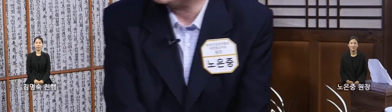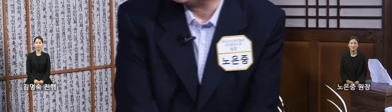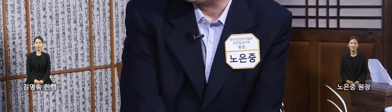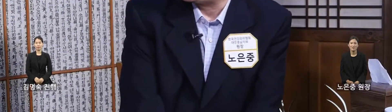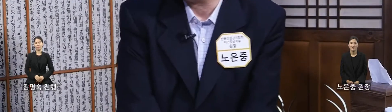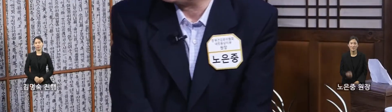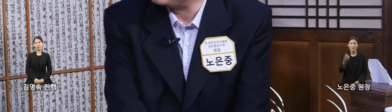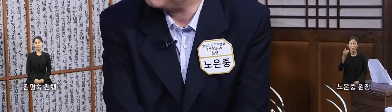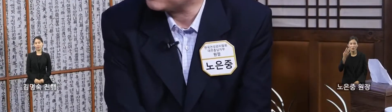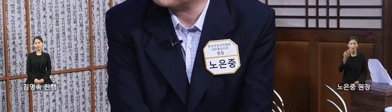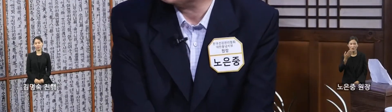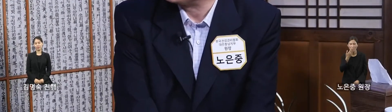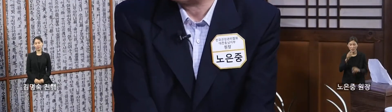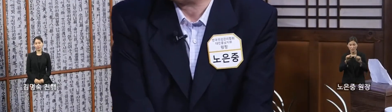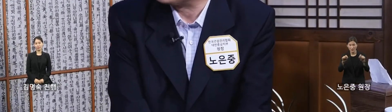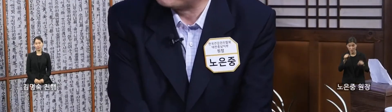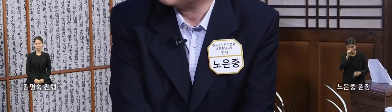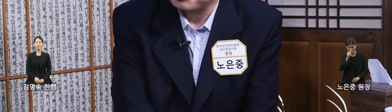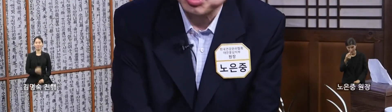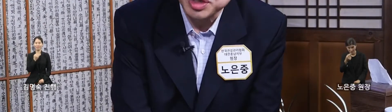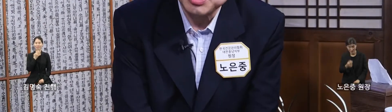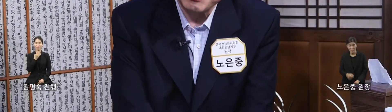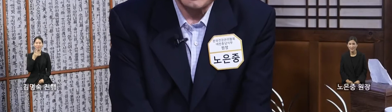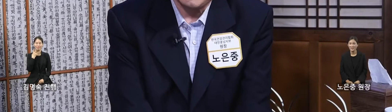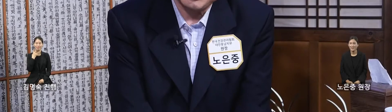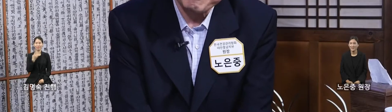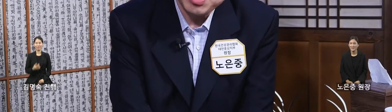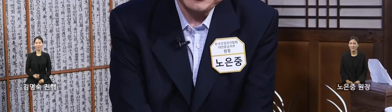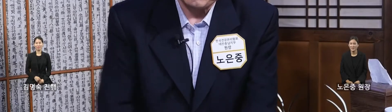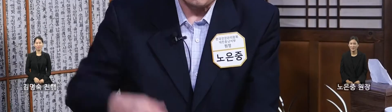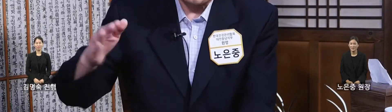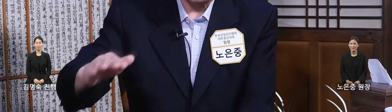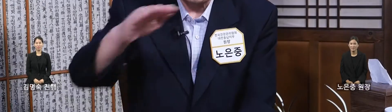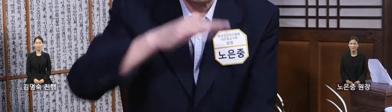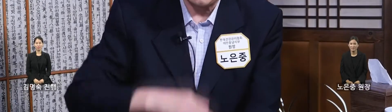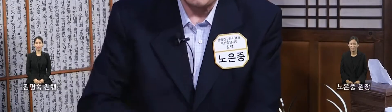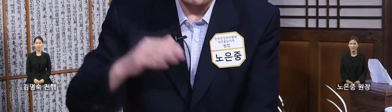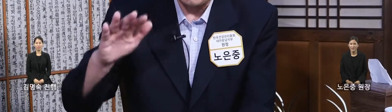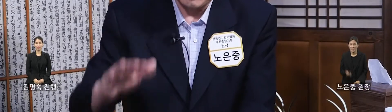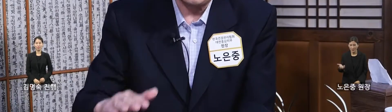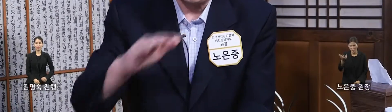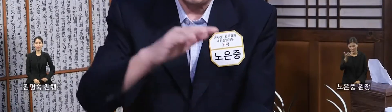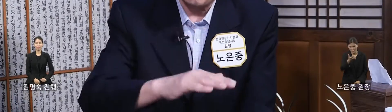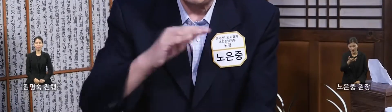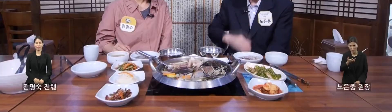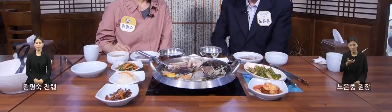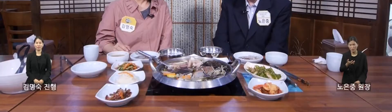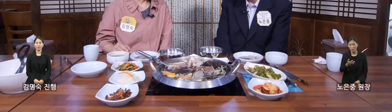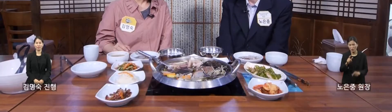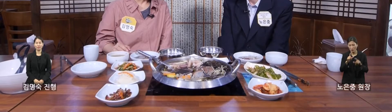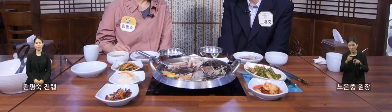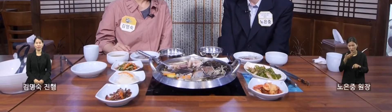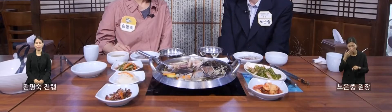원래 음식을 이렇게 좋아하셨어요? 네. 네. 이것도 예를 들자면 이렇게 돌아다니시면서 이 음식, 저